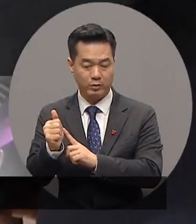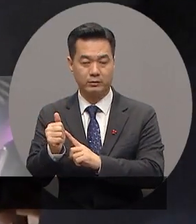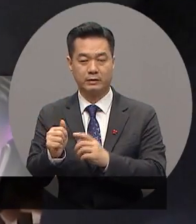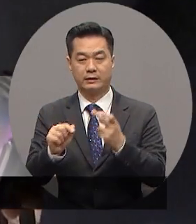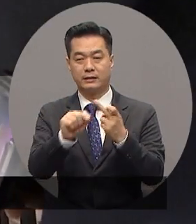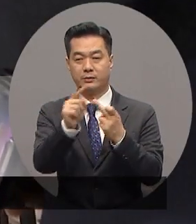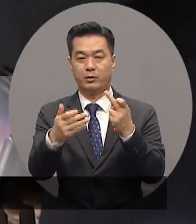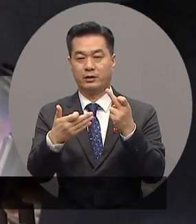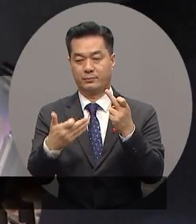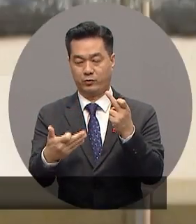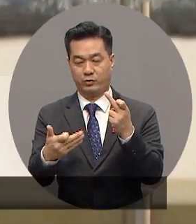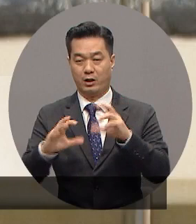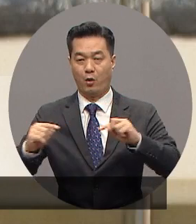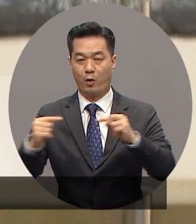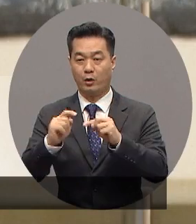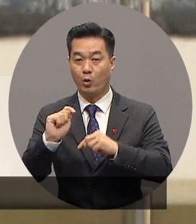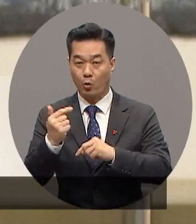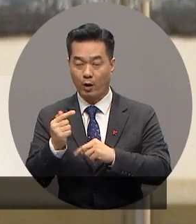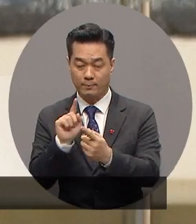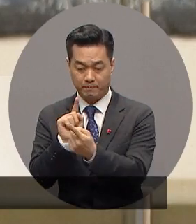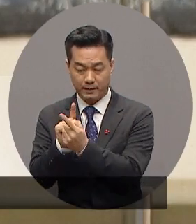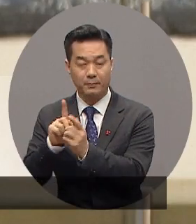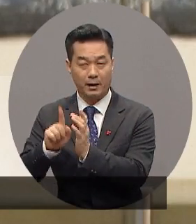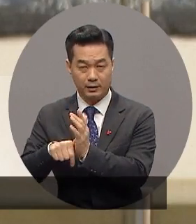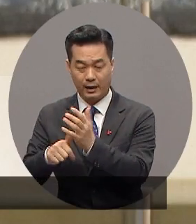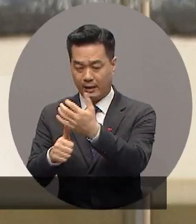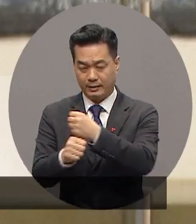19일 현지 주재 외교관 면담에서